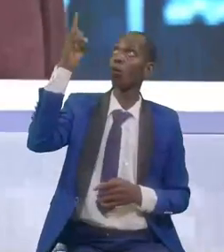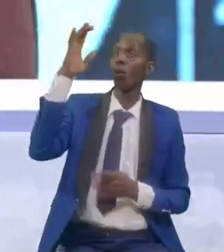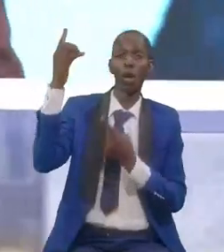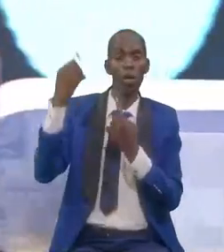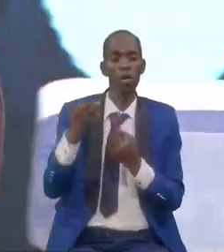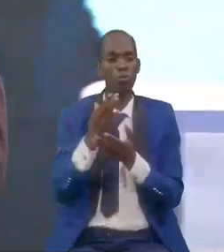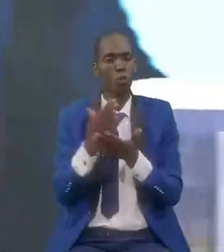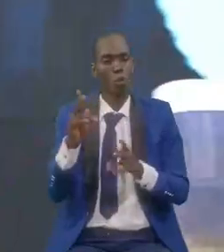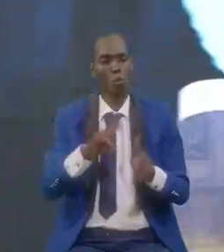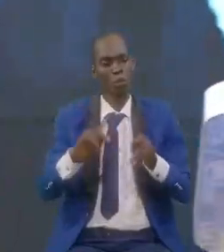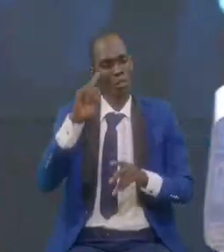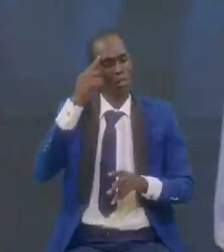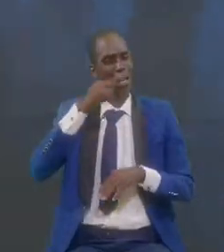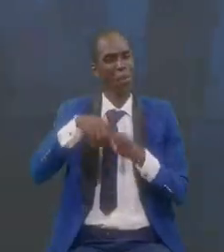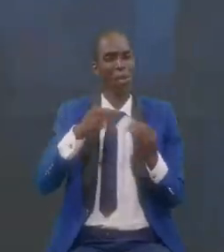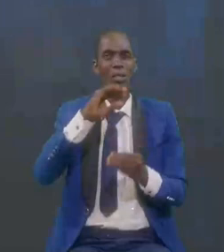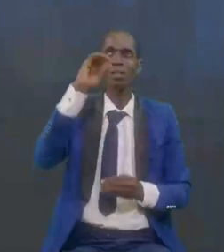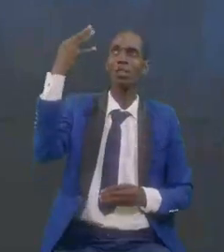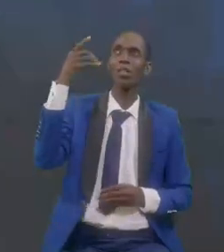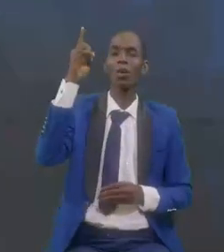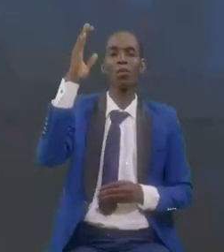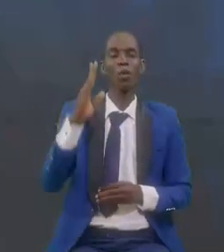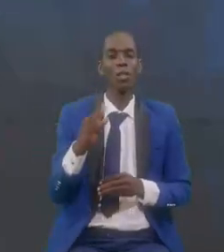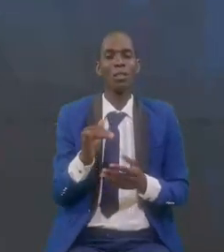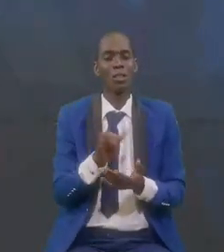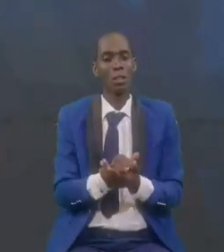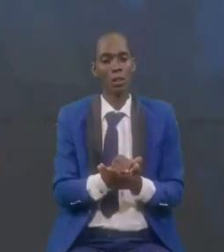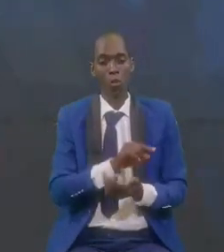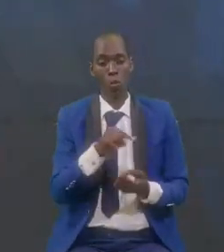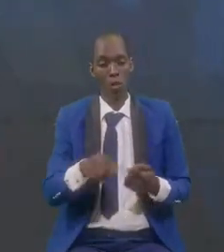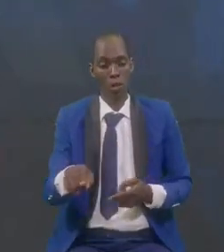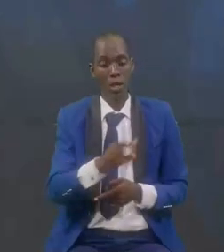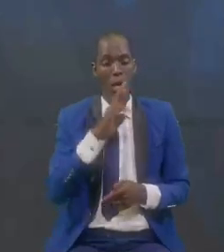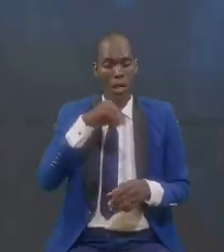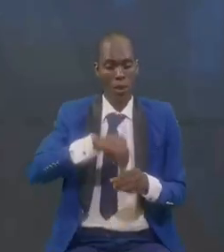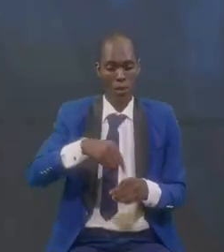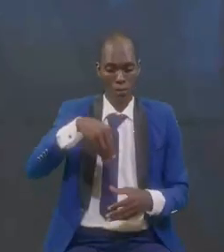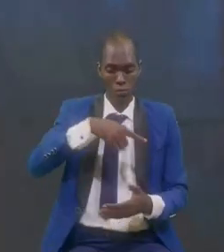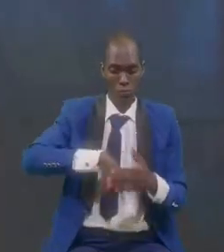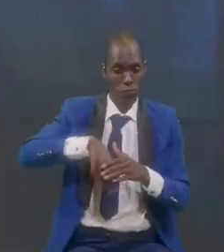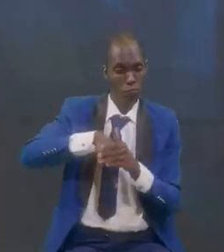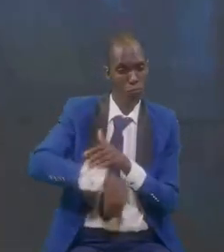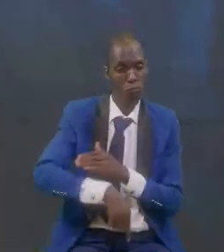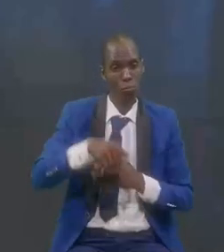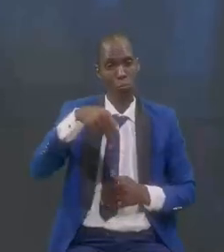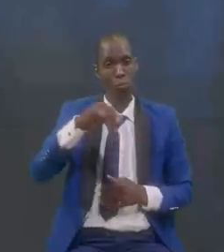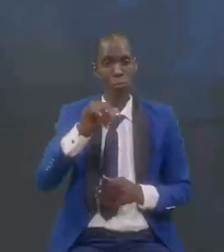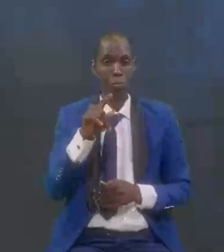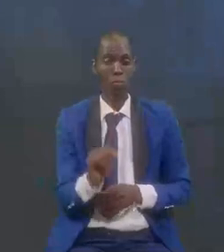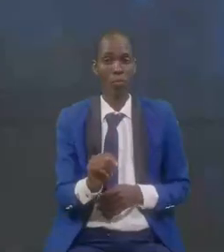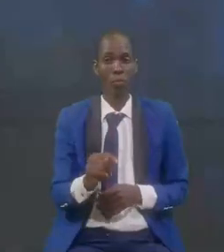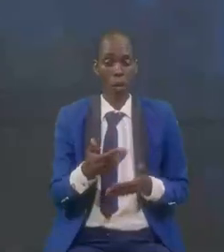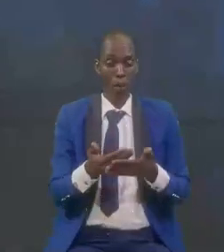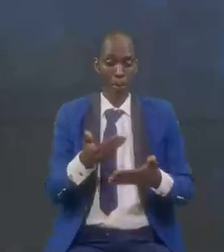personnes, telles qu'elles pensent à la grâce, oh, ils étaient dans la fosse. Ils étaient dans la fosse avant